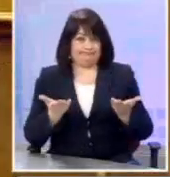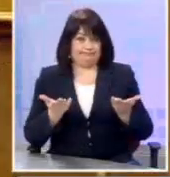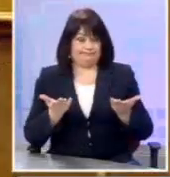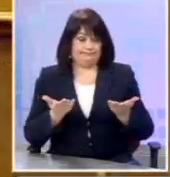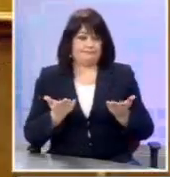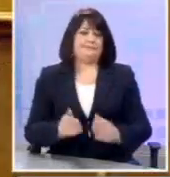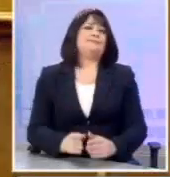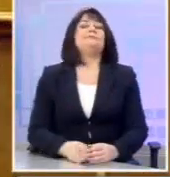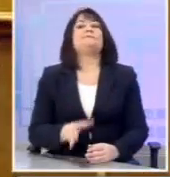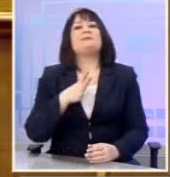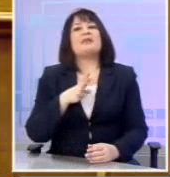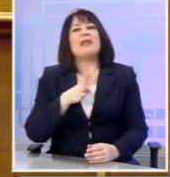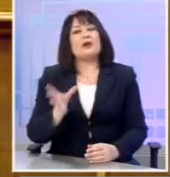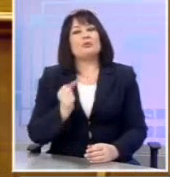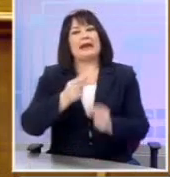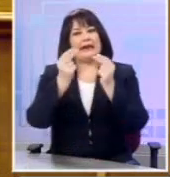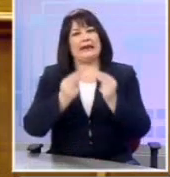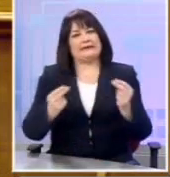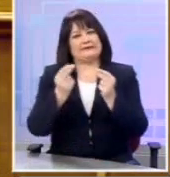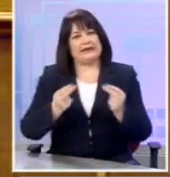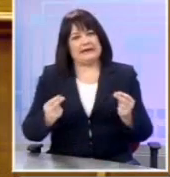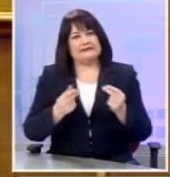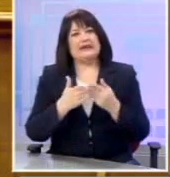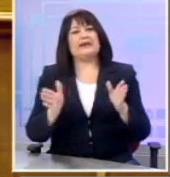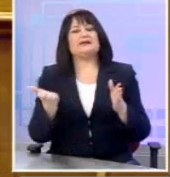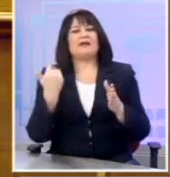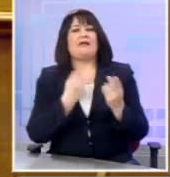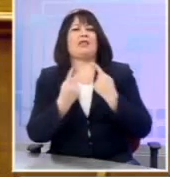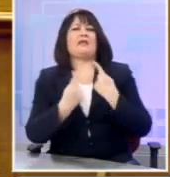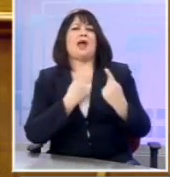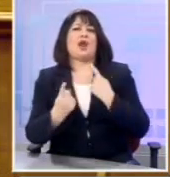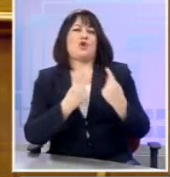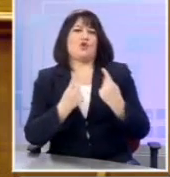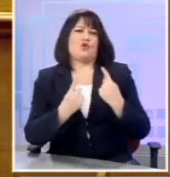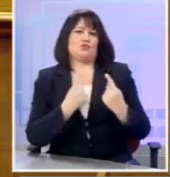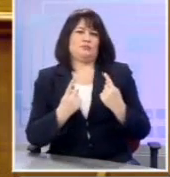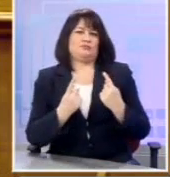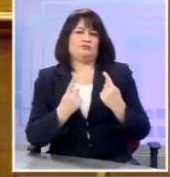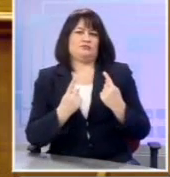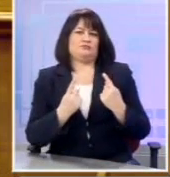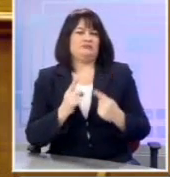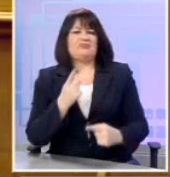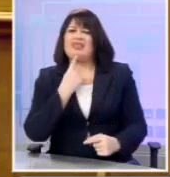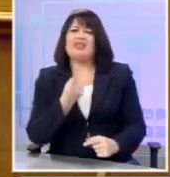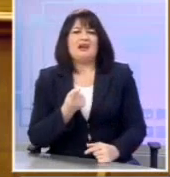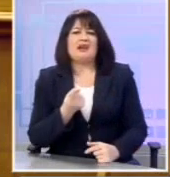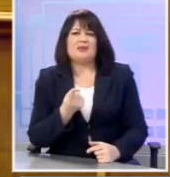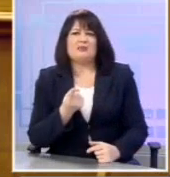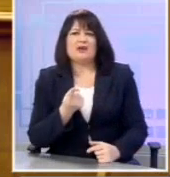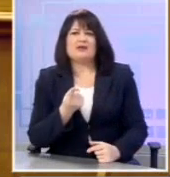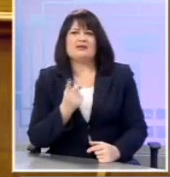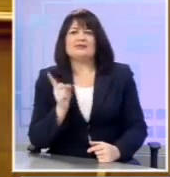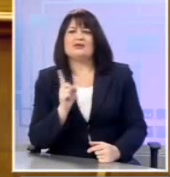Και ακριβώς επειδή θέλουμε να βρούμε λύσεις, είμαστε ανοιχτοί στο διάλογο. Και δεν προκρίνουμε ούτε